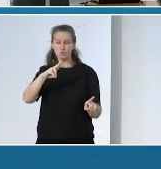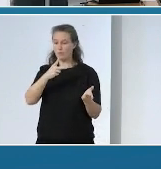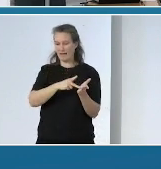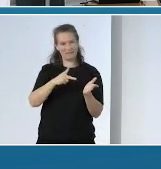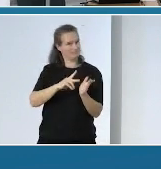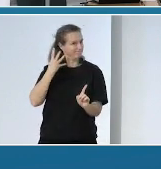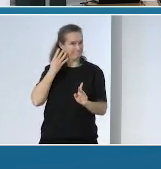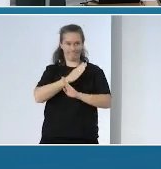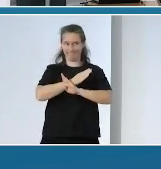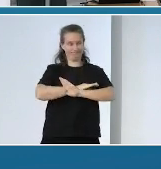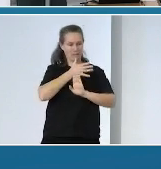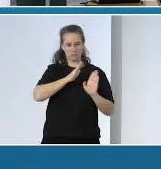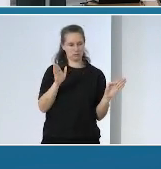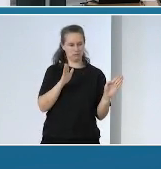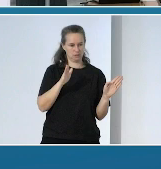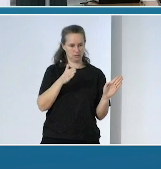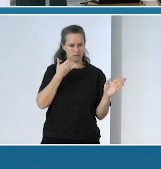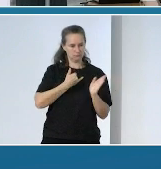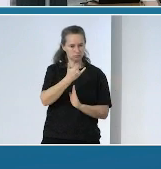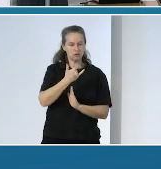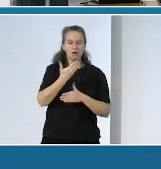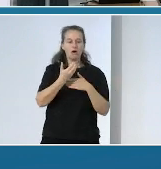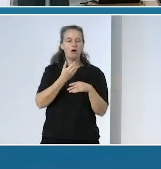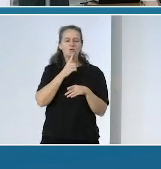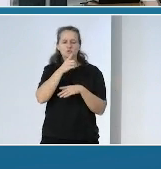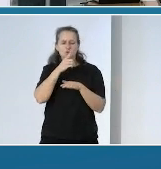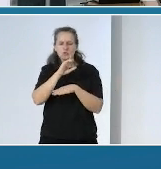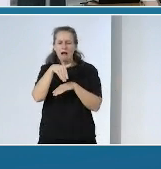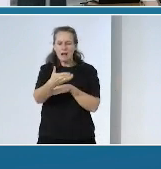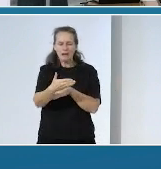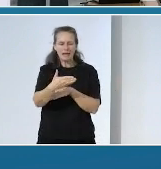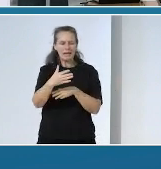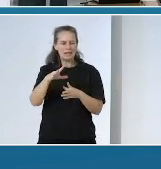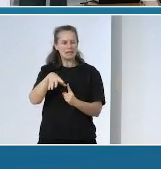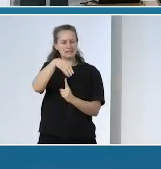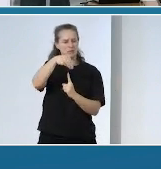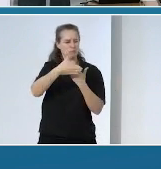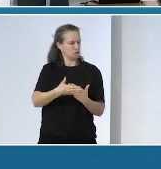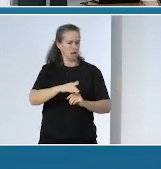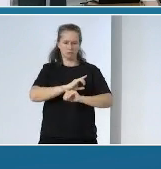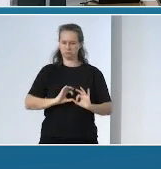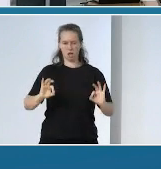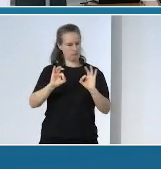pas être implantée. Et puis, quelques jours après, le syndrome de charge est lui aussi éliminé.